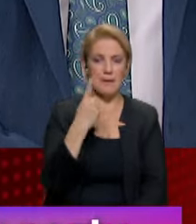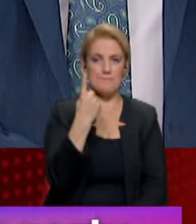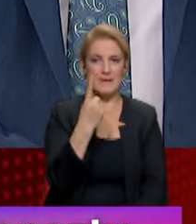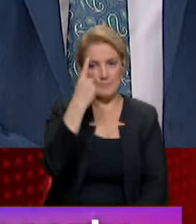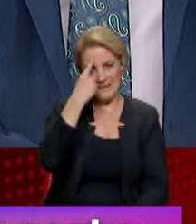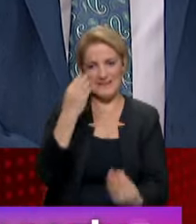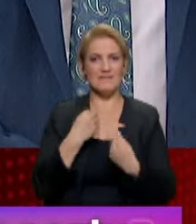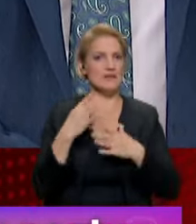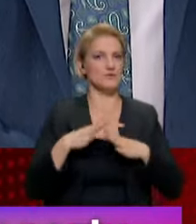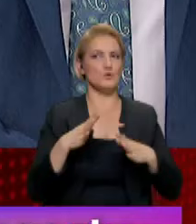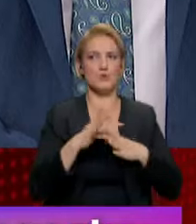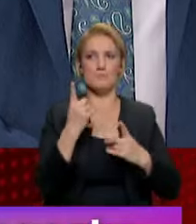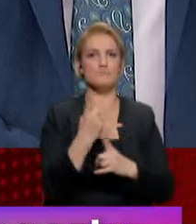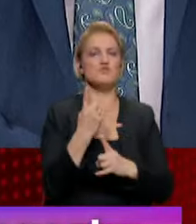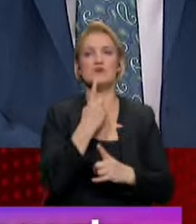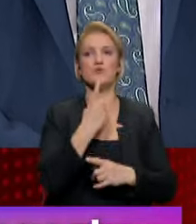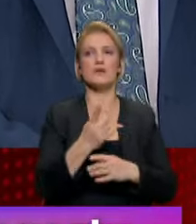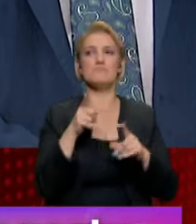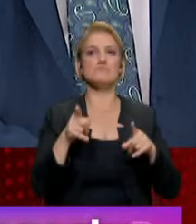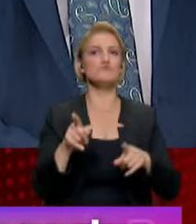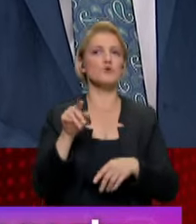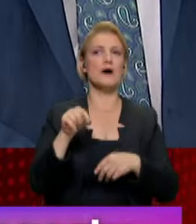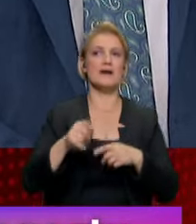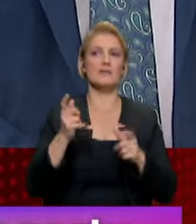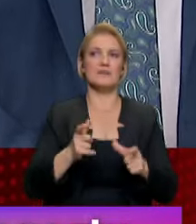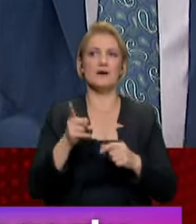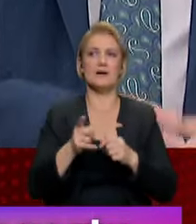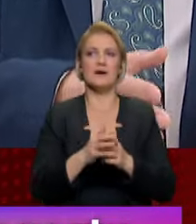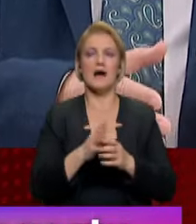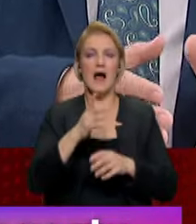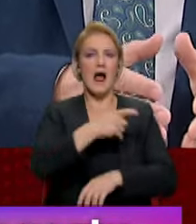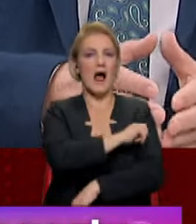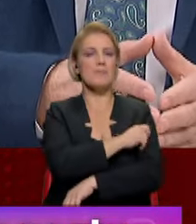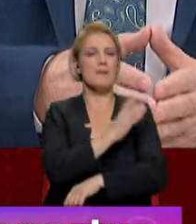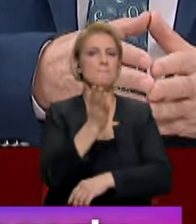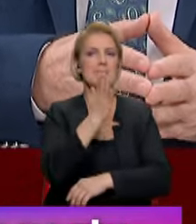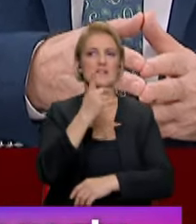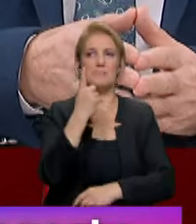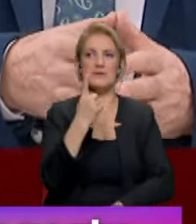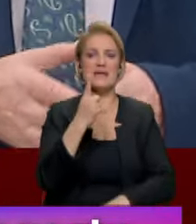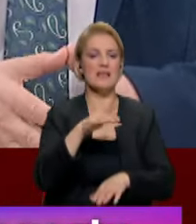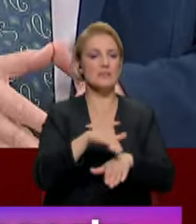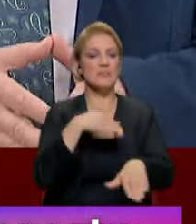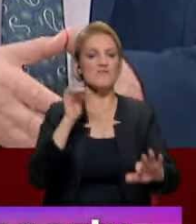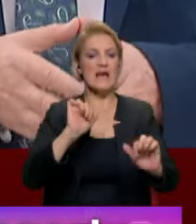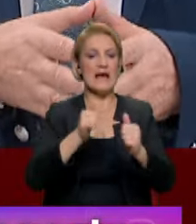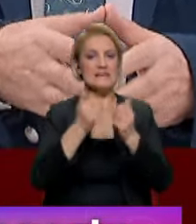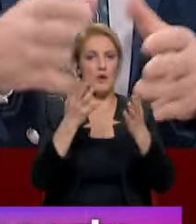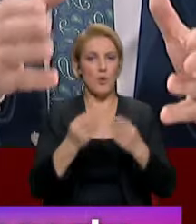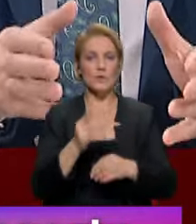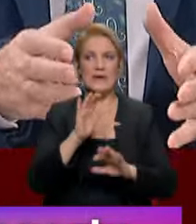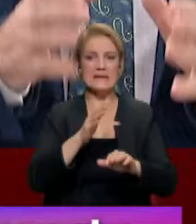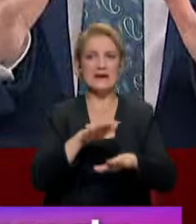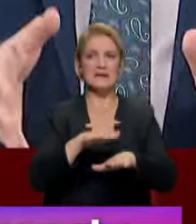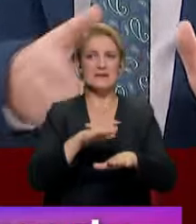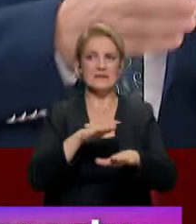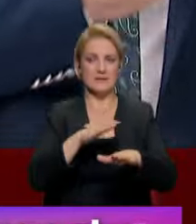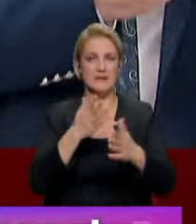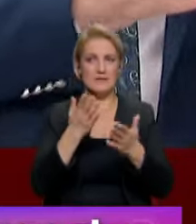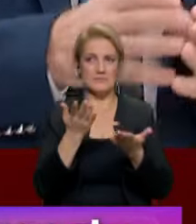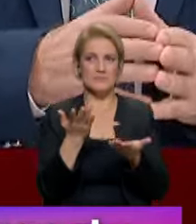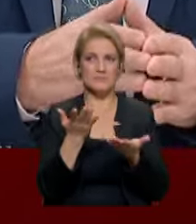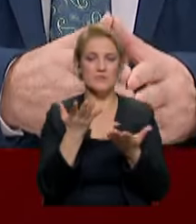bilgilendirme istiyoruz Şimdi bir şey söyleyeyim Eee burada Eee Almanya'da Mesela bir trafik kazası oldu kazası değil olası